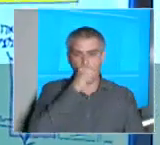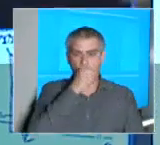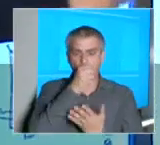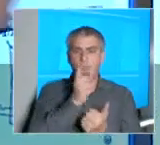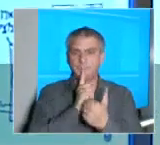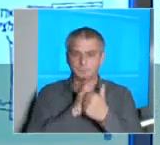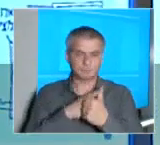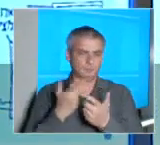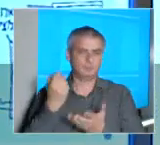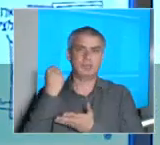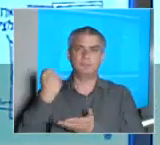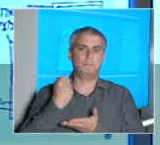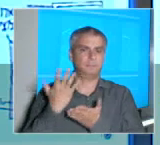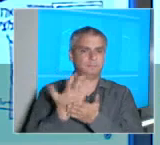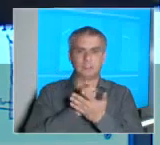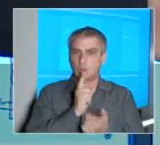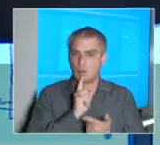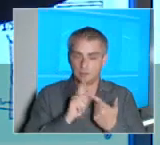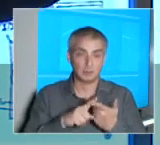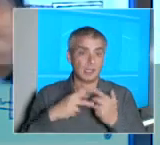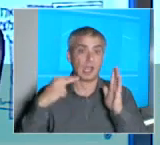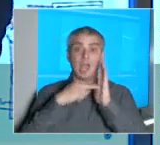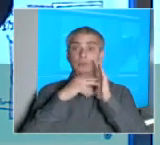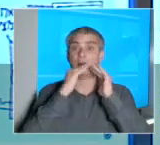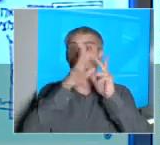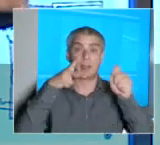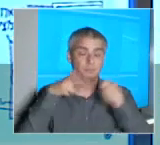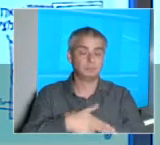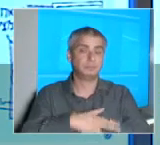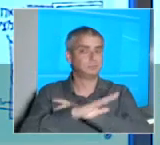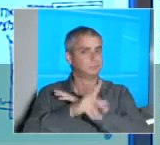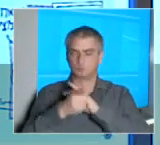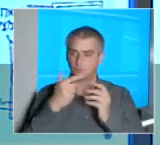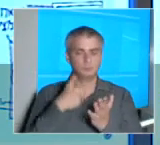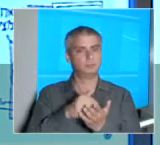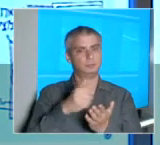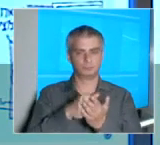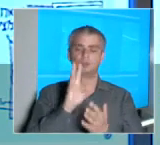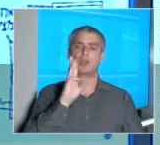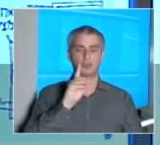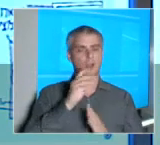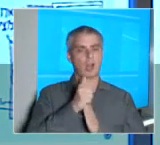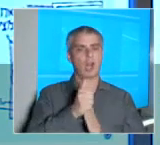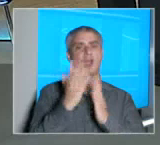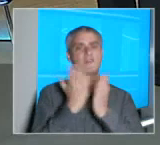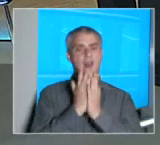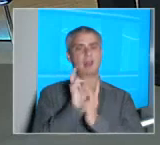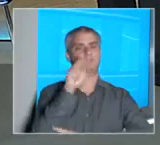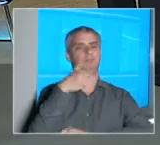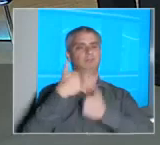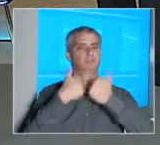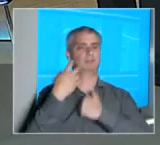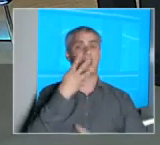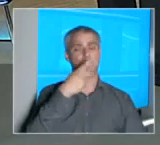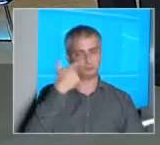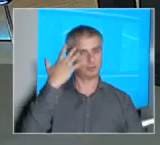דל, עיכובים במשכורות לשחקנים, ניתוק חשמל בדירה שלו, כל זה לא מנוע משרון דרוקר להוביל את אילת הפיינל פור. עכשיו